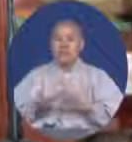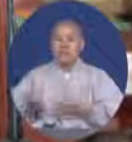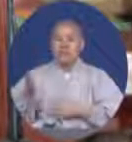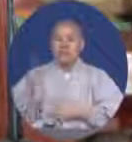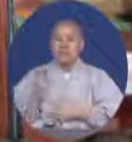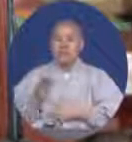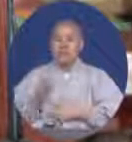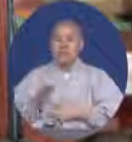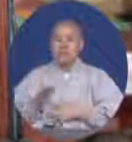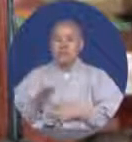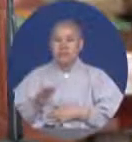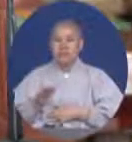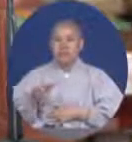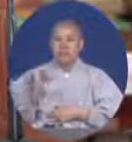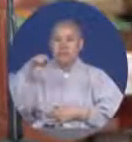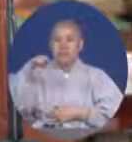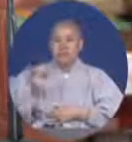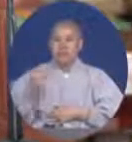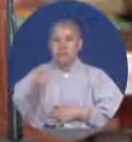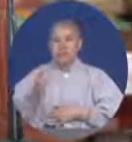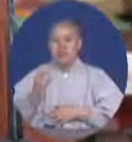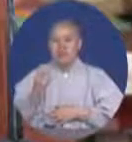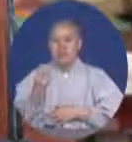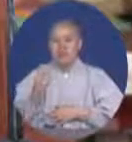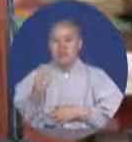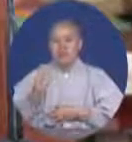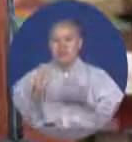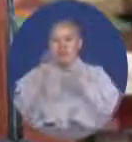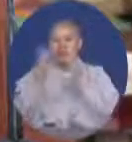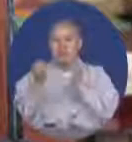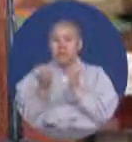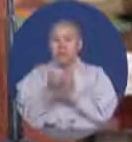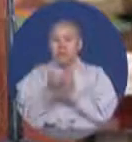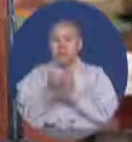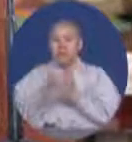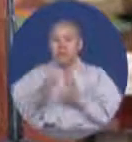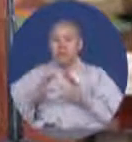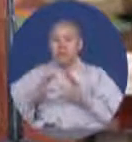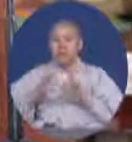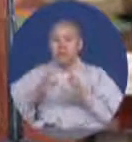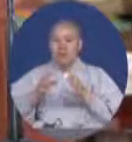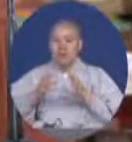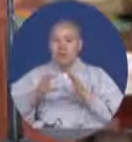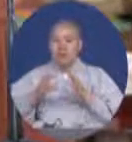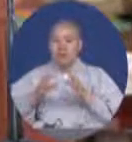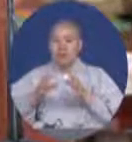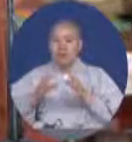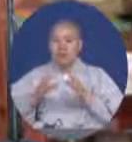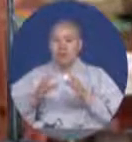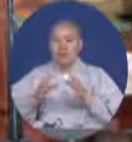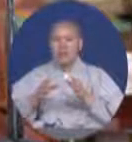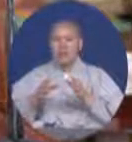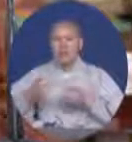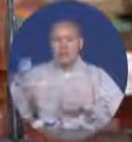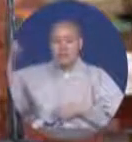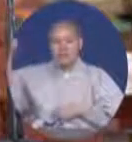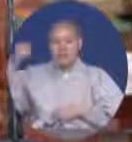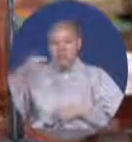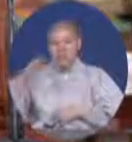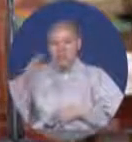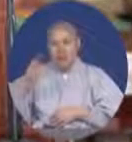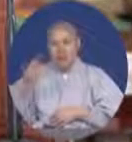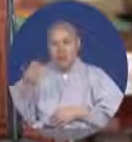그런데 조요 시방 제국토라 시방의 모든 국토를 다 비춘다. 연